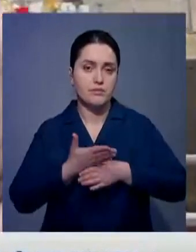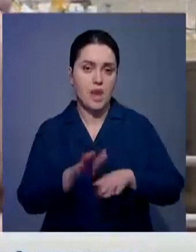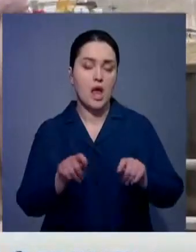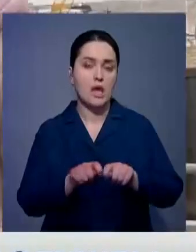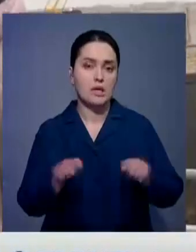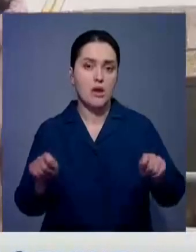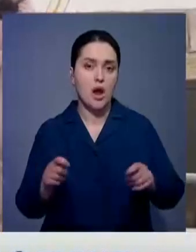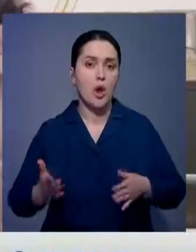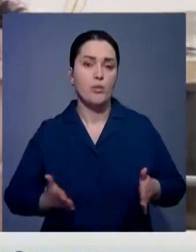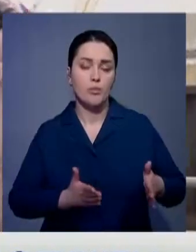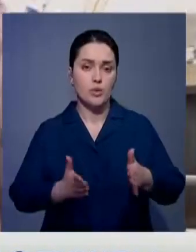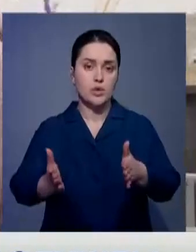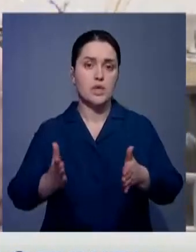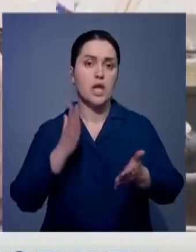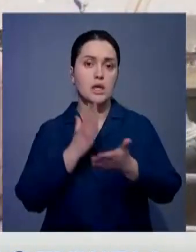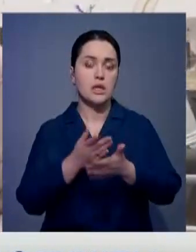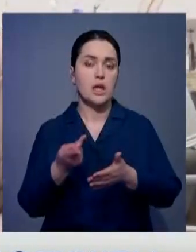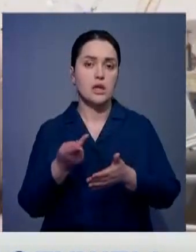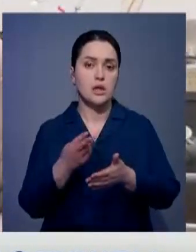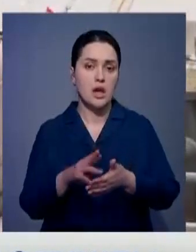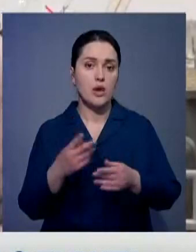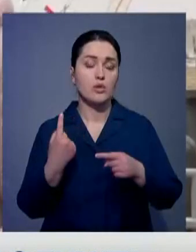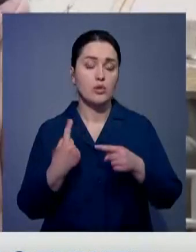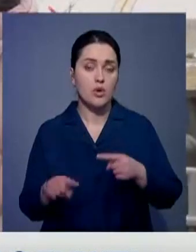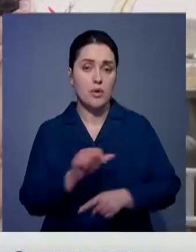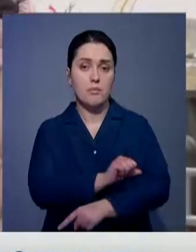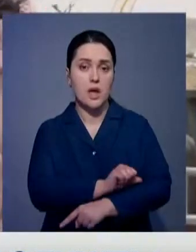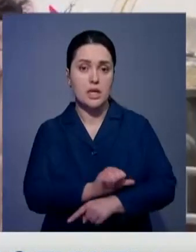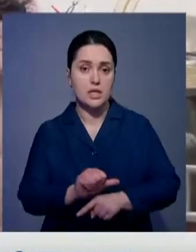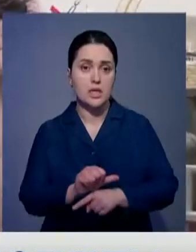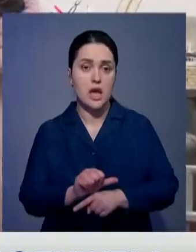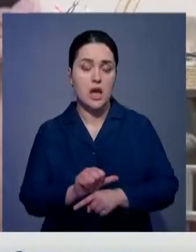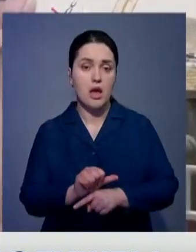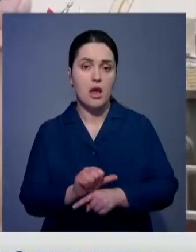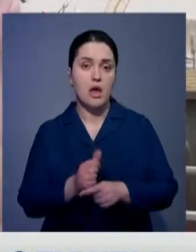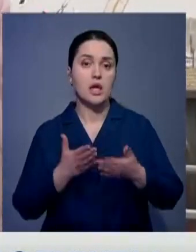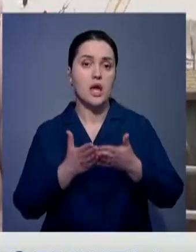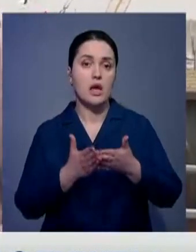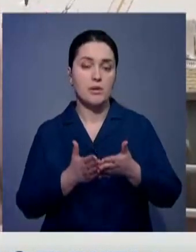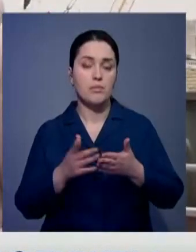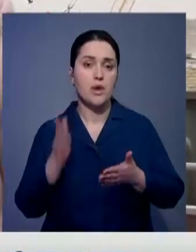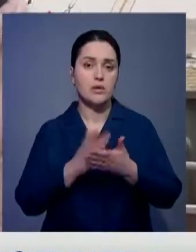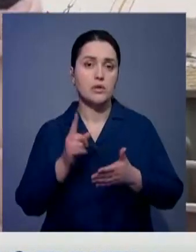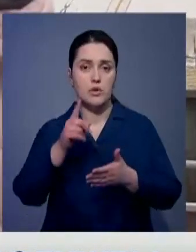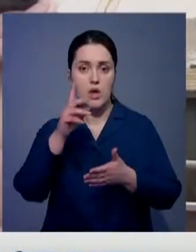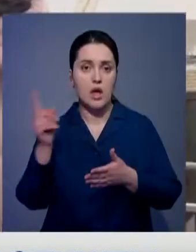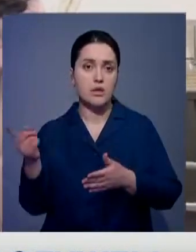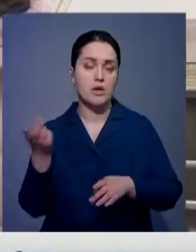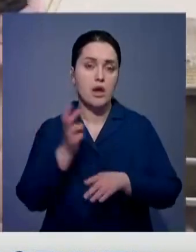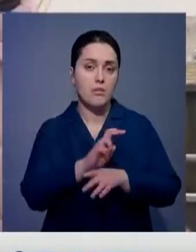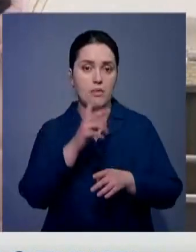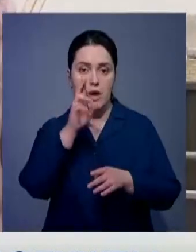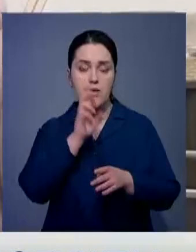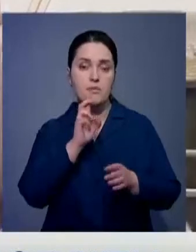путь, как говорят моряки, фарватер для других пограничных кораблей в открытые воды. Кроме этого, он является дозаправщиком и обеспечивает